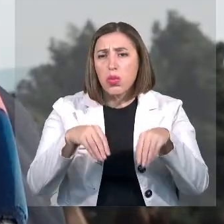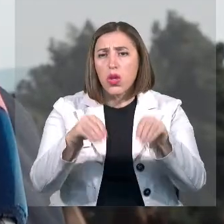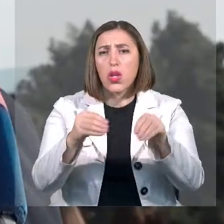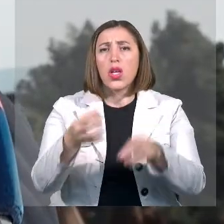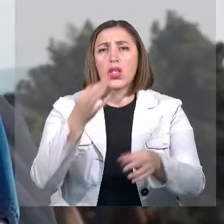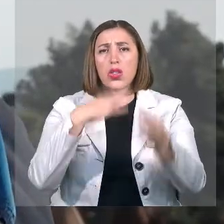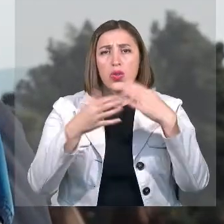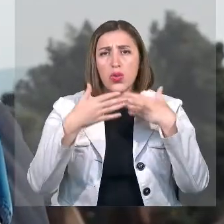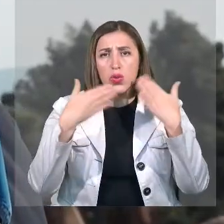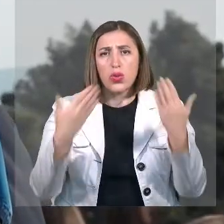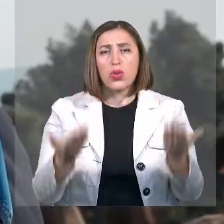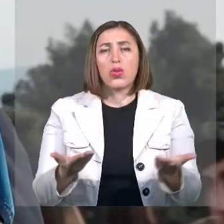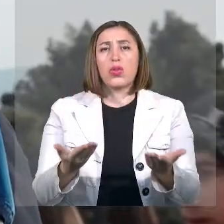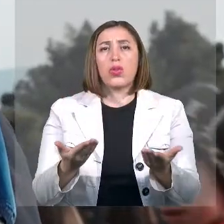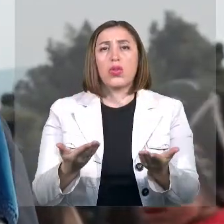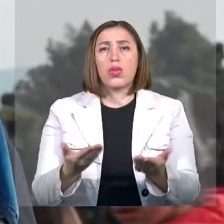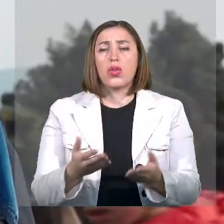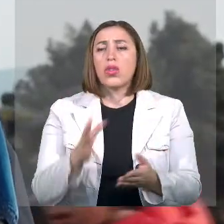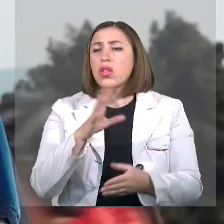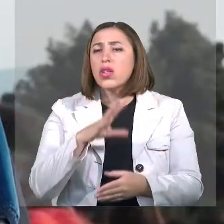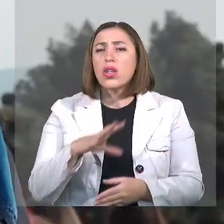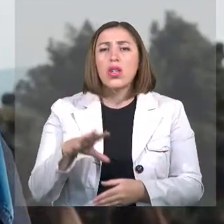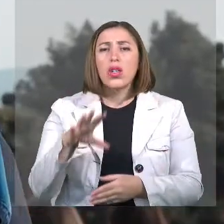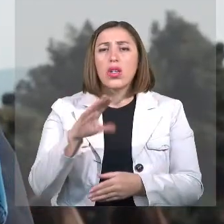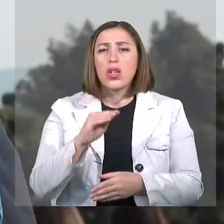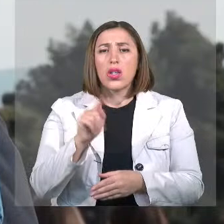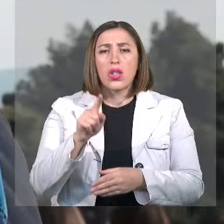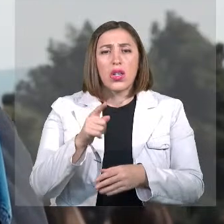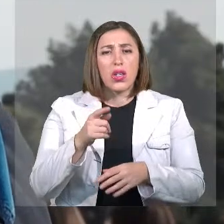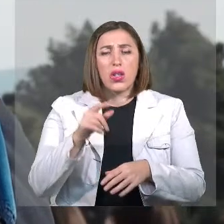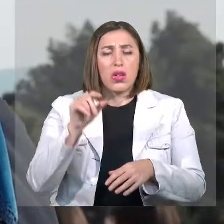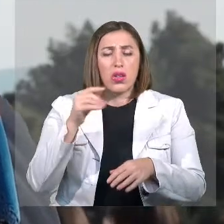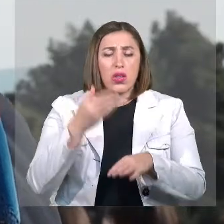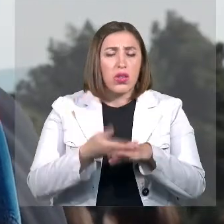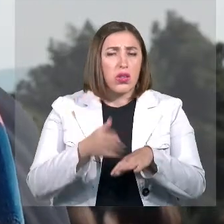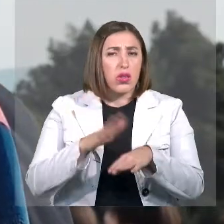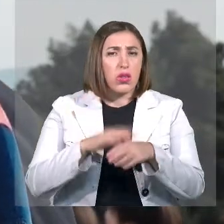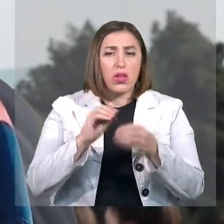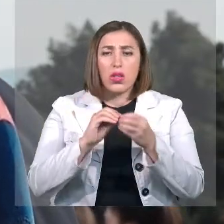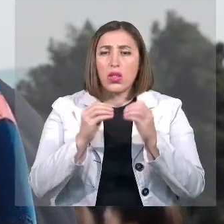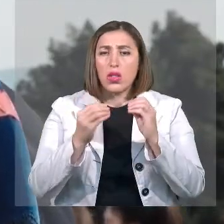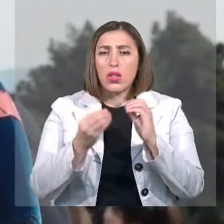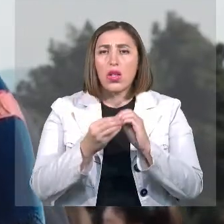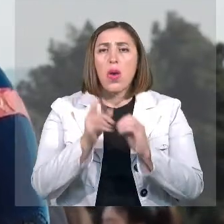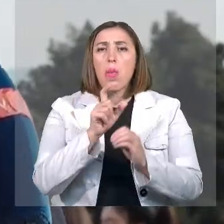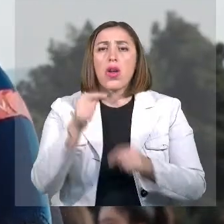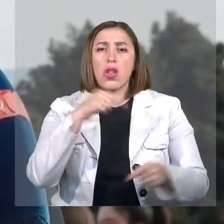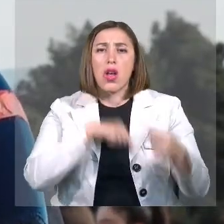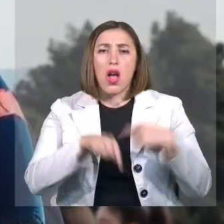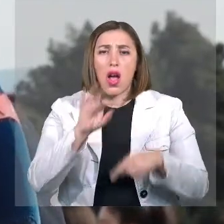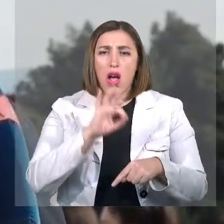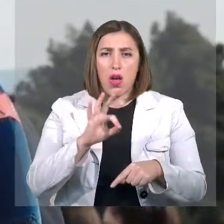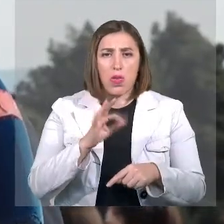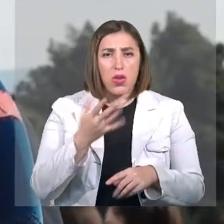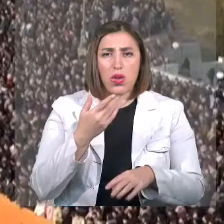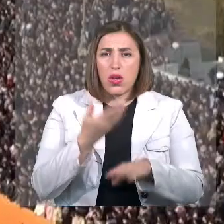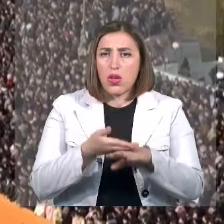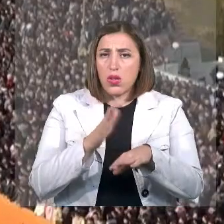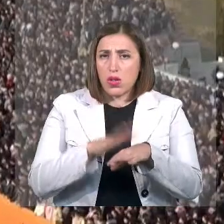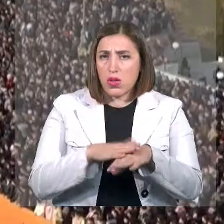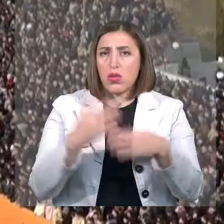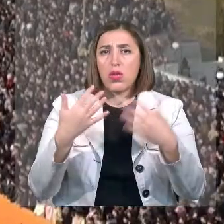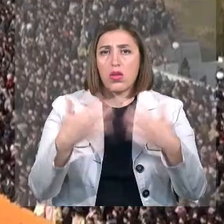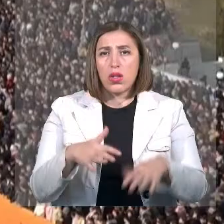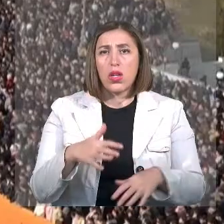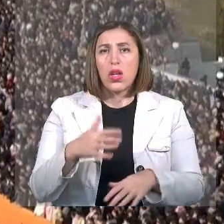դեղամիջոցները եւ այս ամեն ինչը մեծ ազդեցություն է թողնում նաեւ մարդկանց հոգևոր աշխարհի վրա։